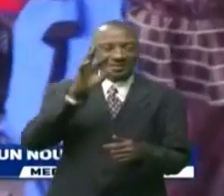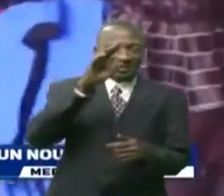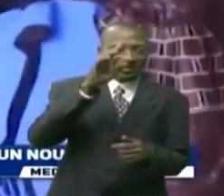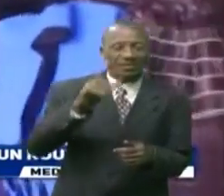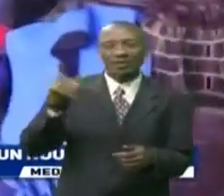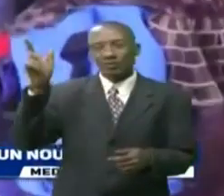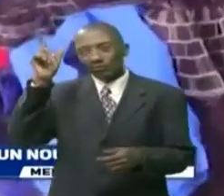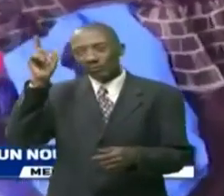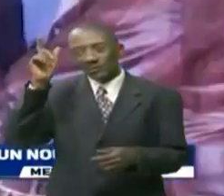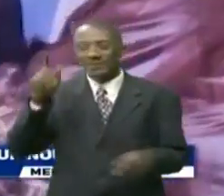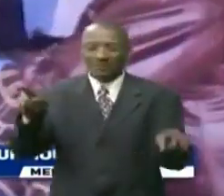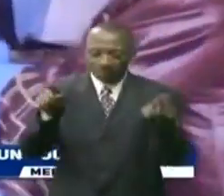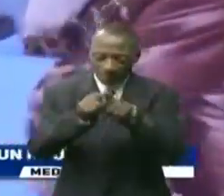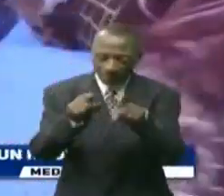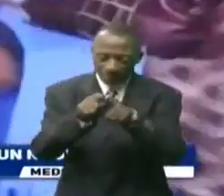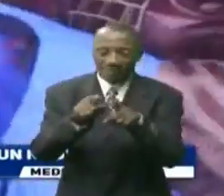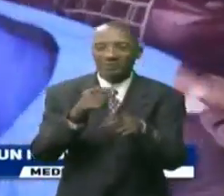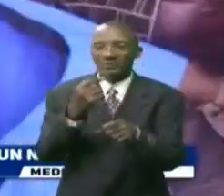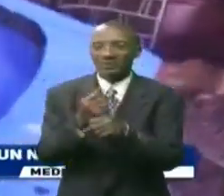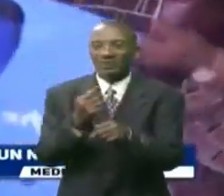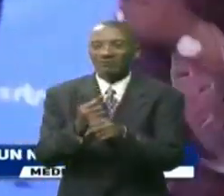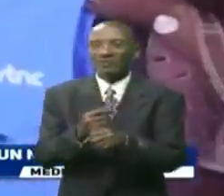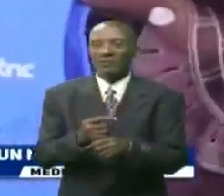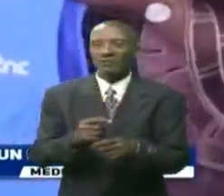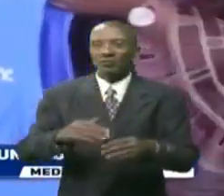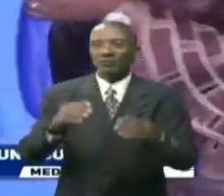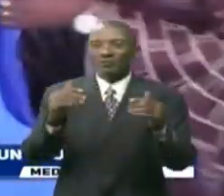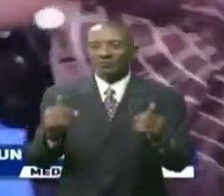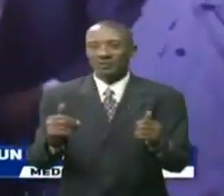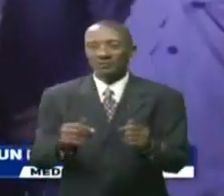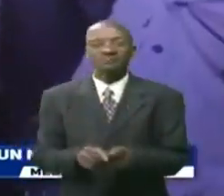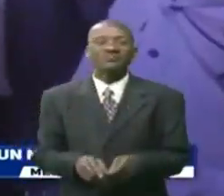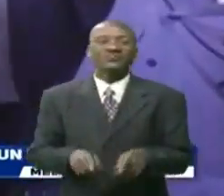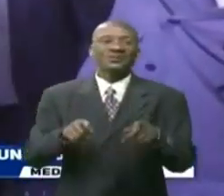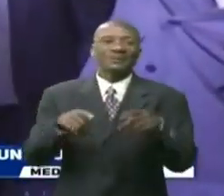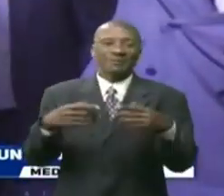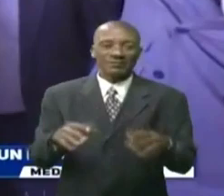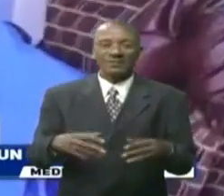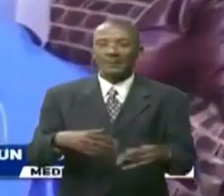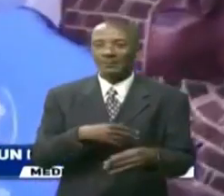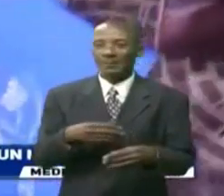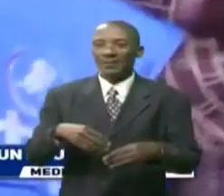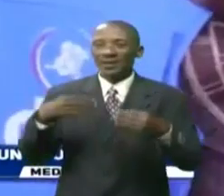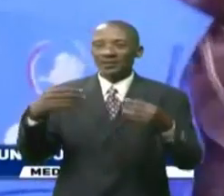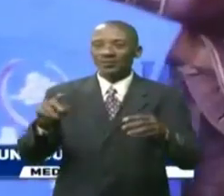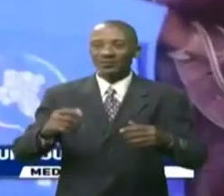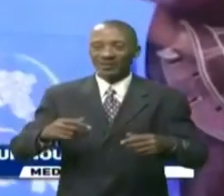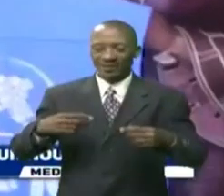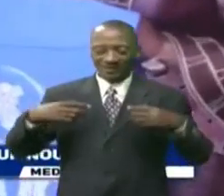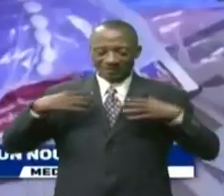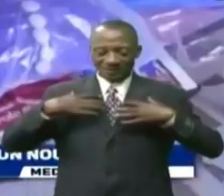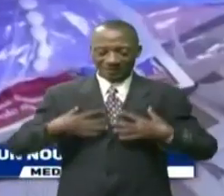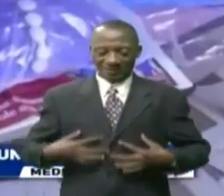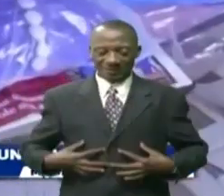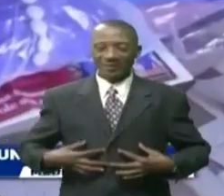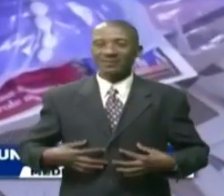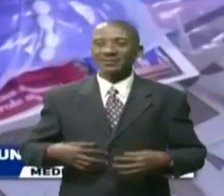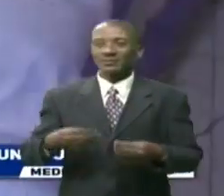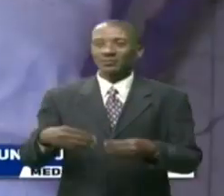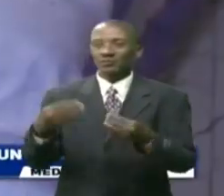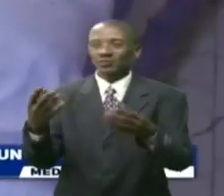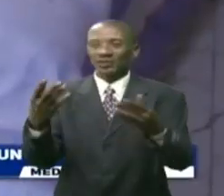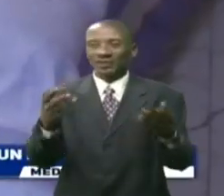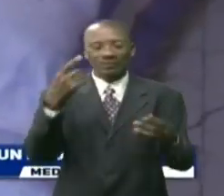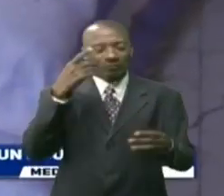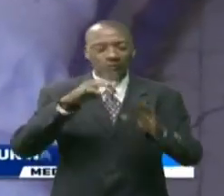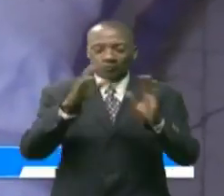Saisissant cette opportunité, Sylvie Elenge a mis à la disposition des agents des jackets, des képis et autres